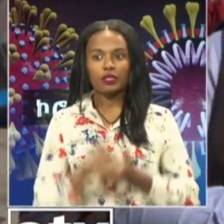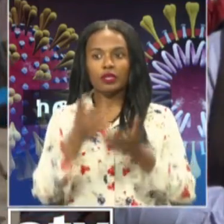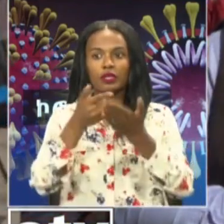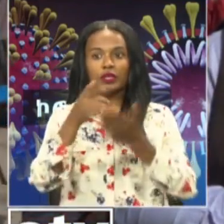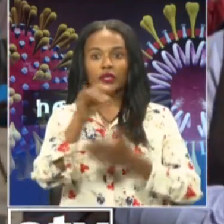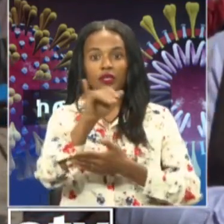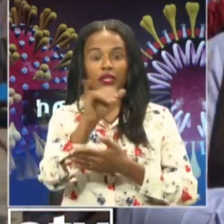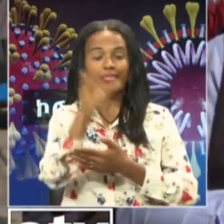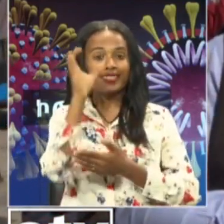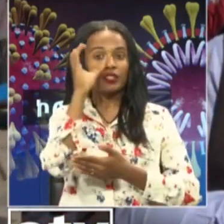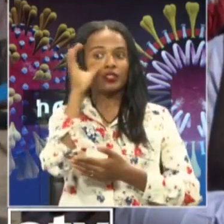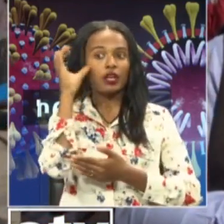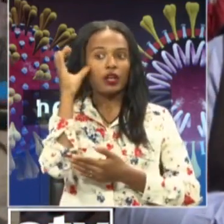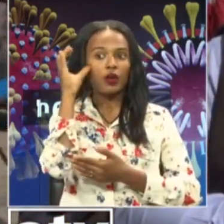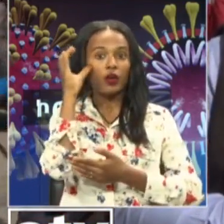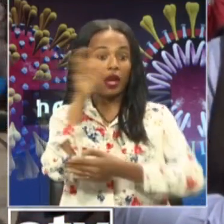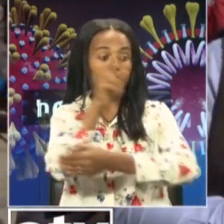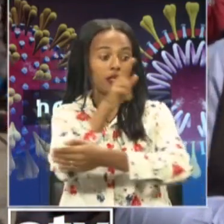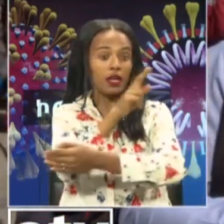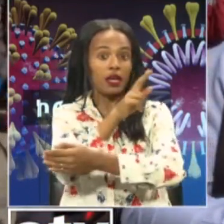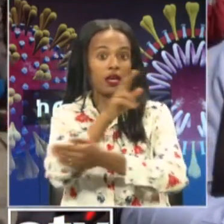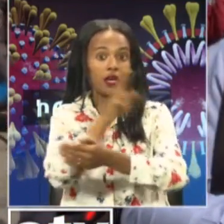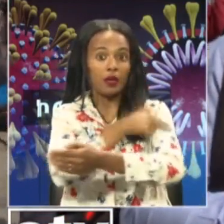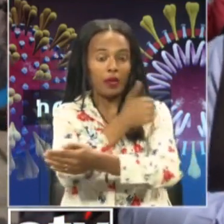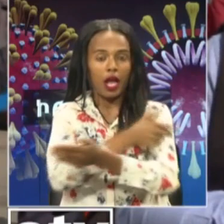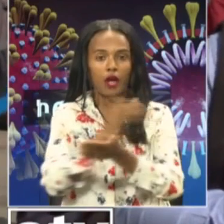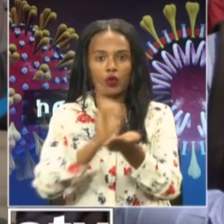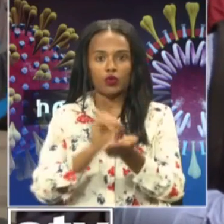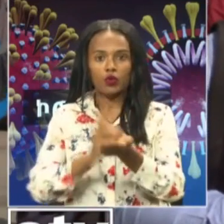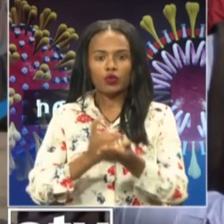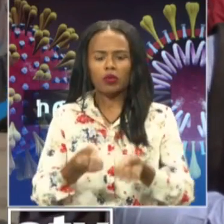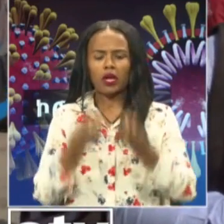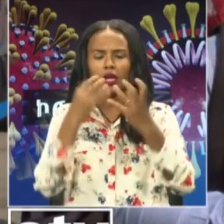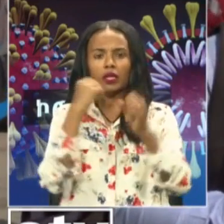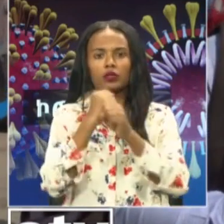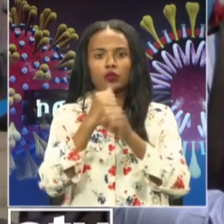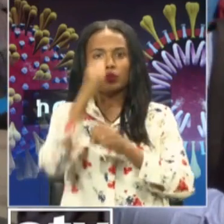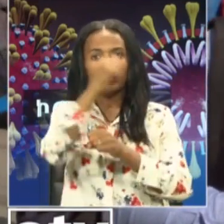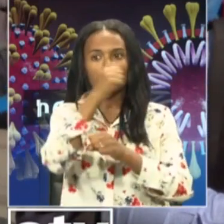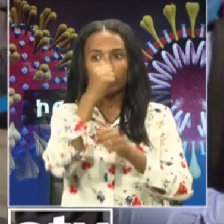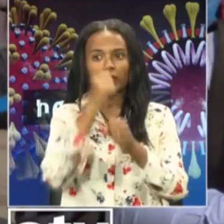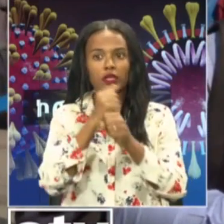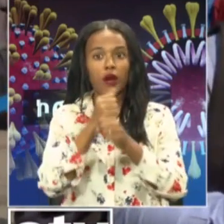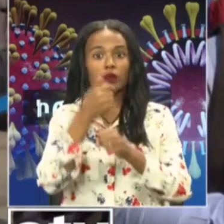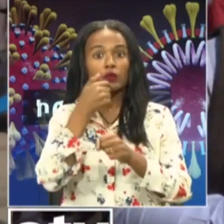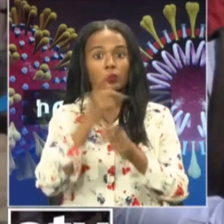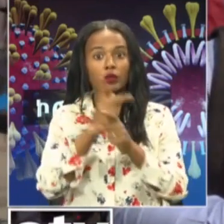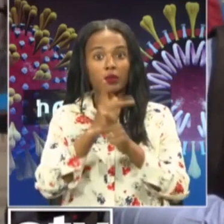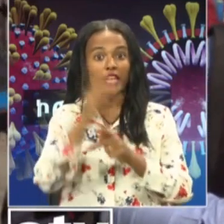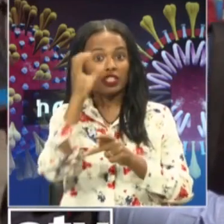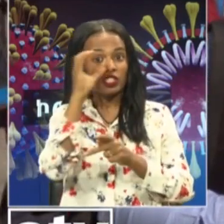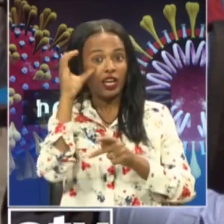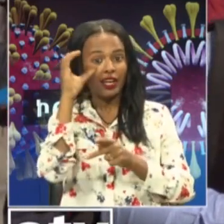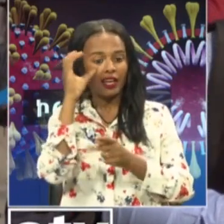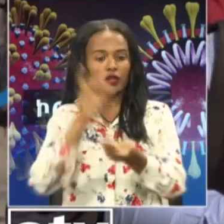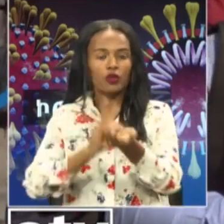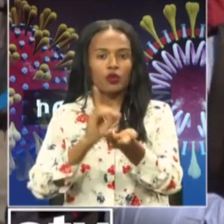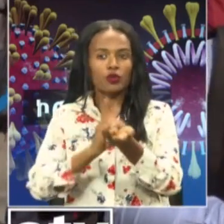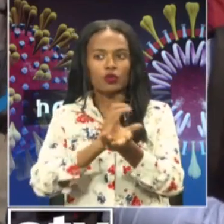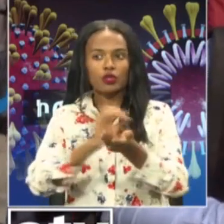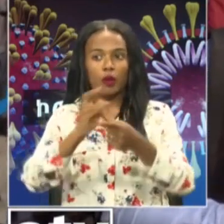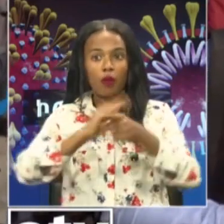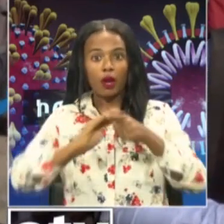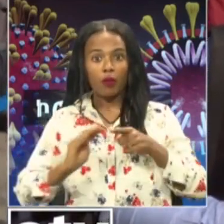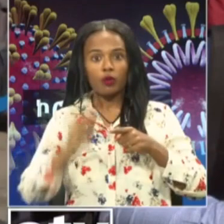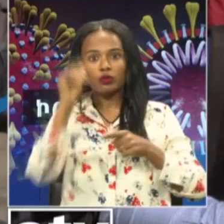እነኚህ ቻይናውያን የህክምና ዶክተሮች በርካታ ስራዎችን በኢትዮጵያ ይሰራሉ ተብሎ ይጠበቃል። ቻይና እንግዲህ የህክምና ዶክተሮችና የህክምና